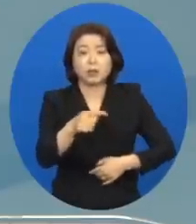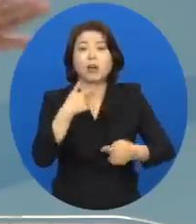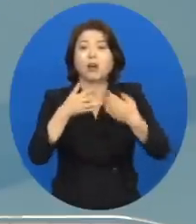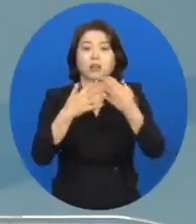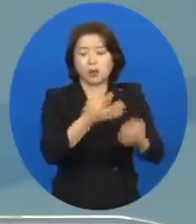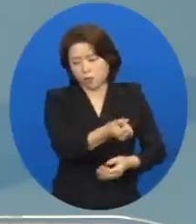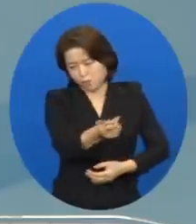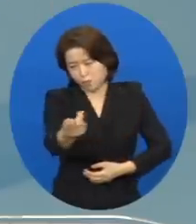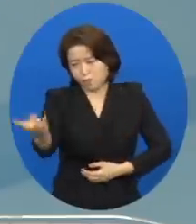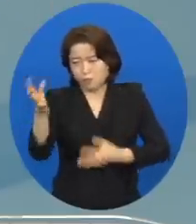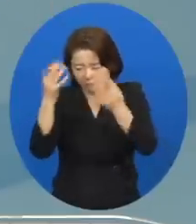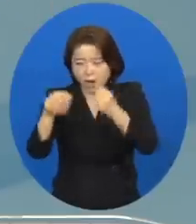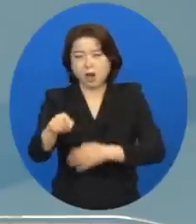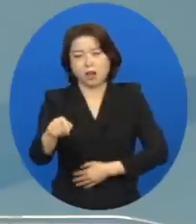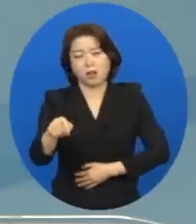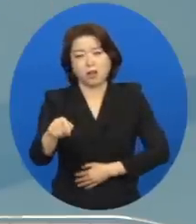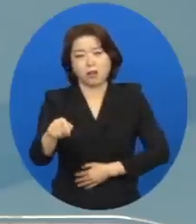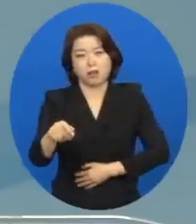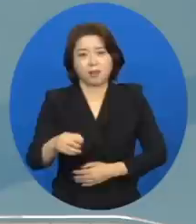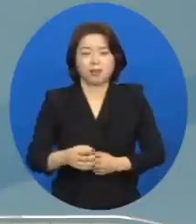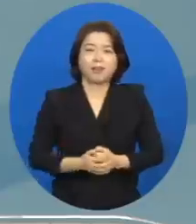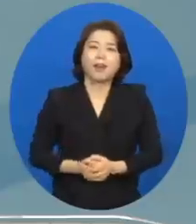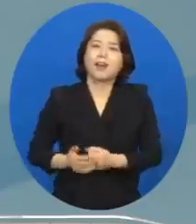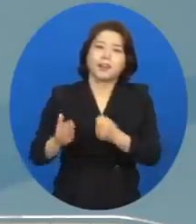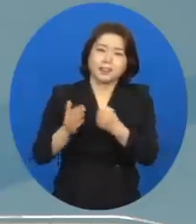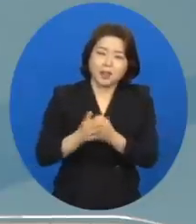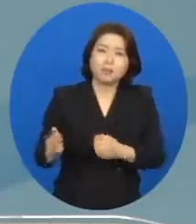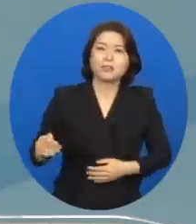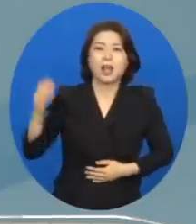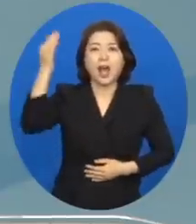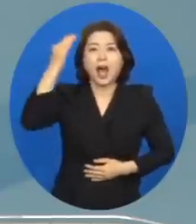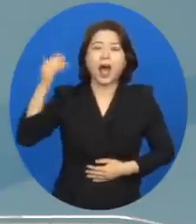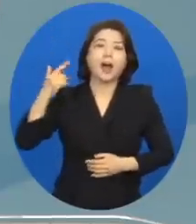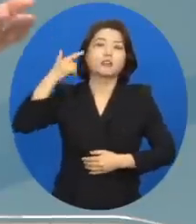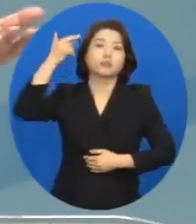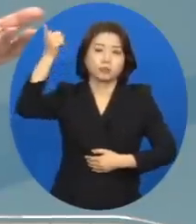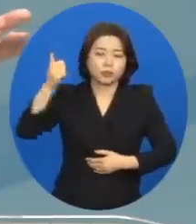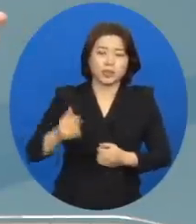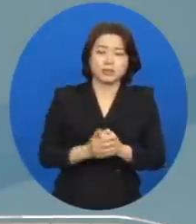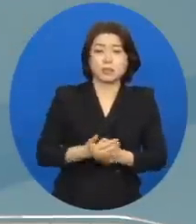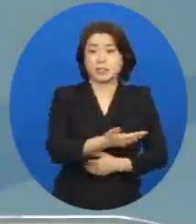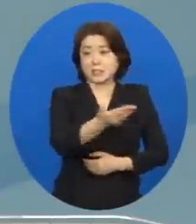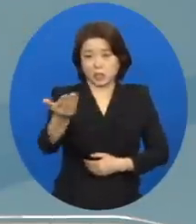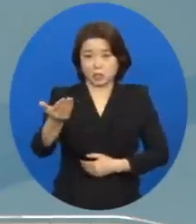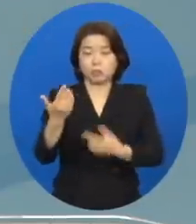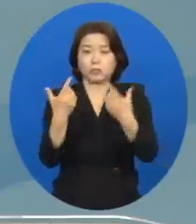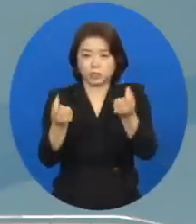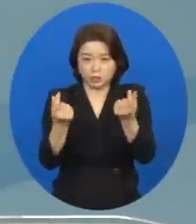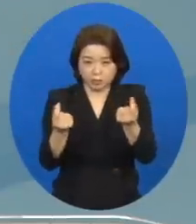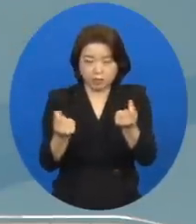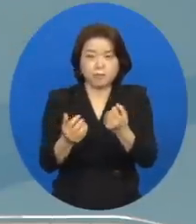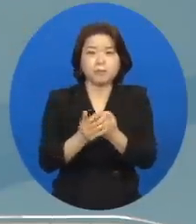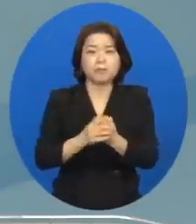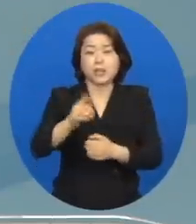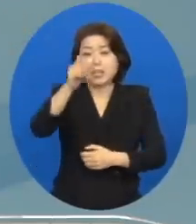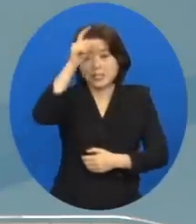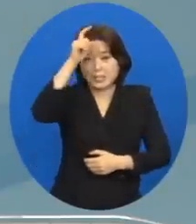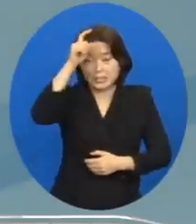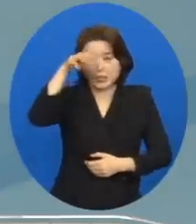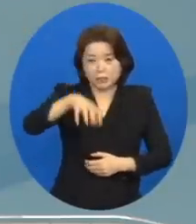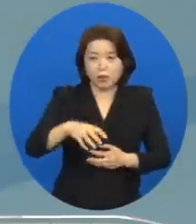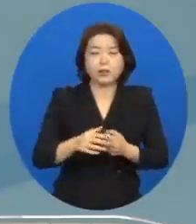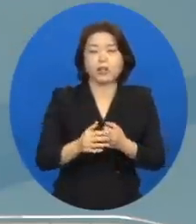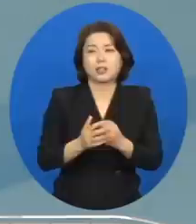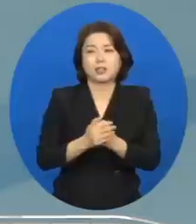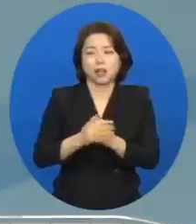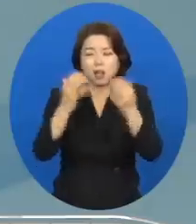경험들이 다 있는 분들인 거예요. 그러니까 이 한국 목사님은 당신들처럼 그렇게 터키에서 고생도